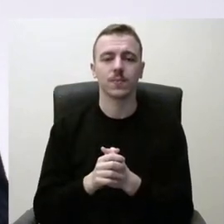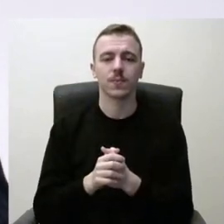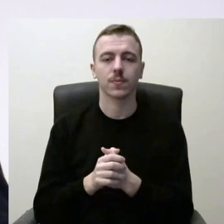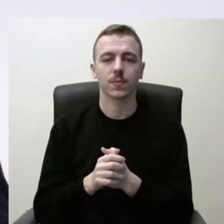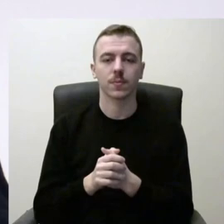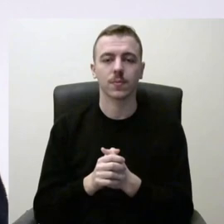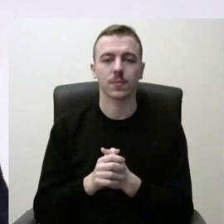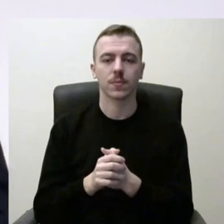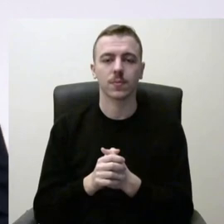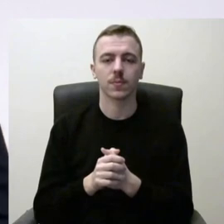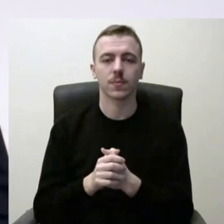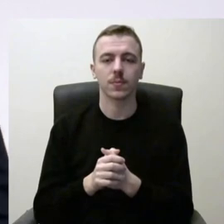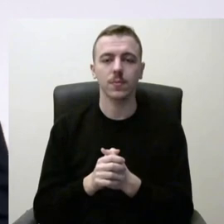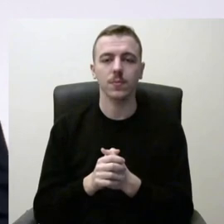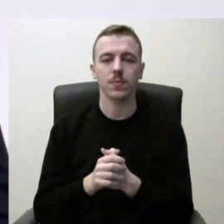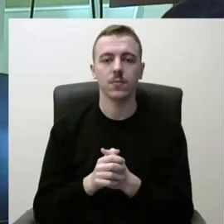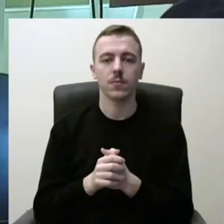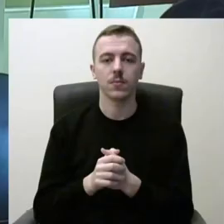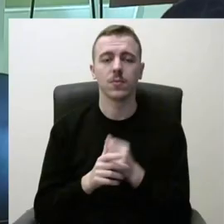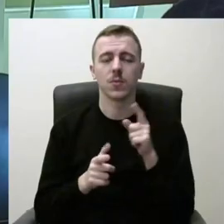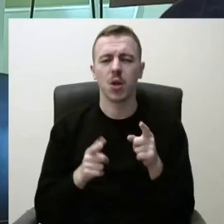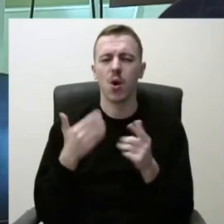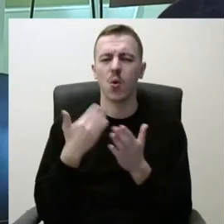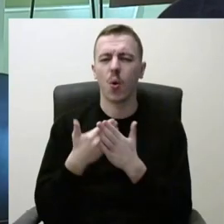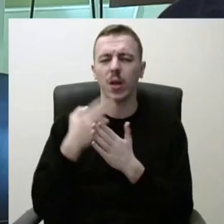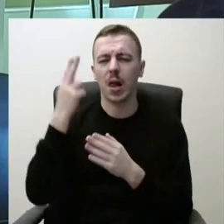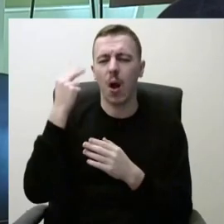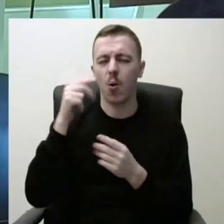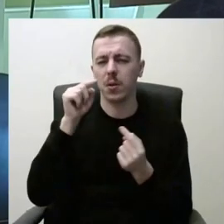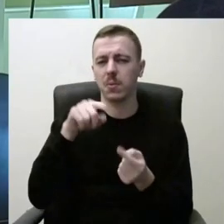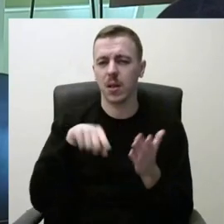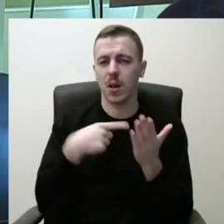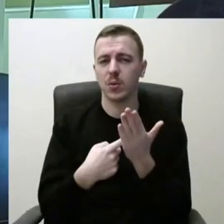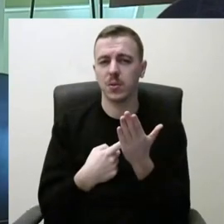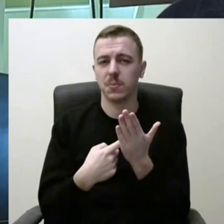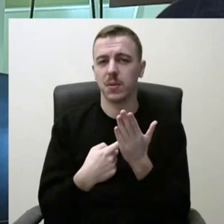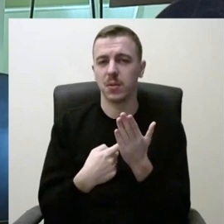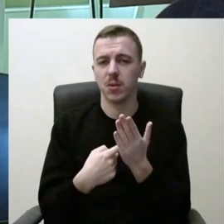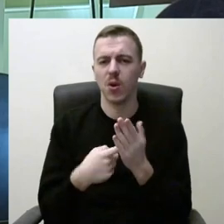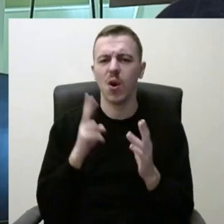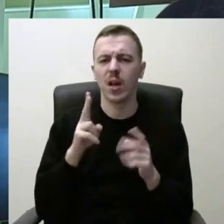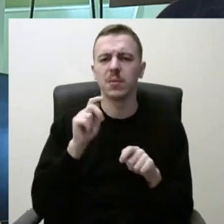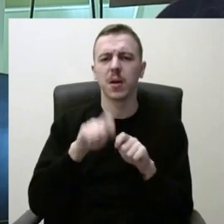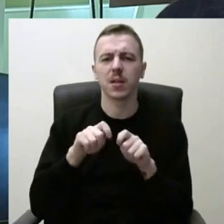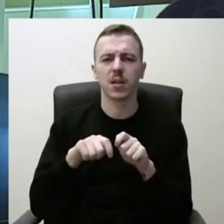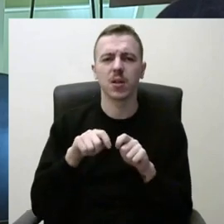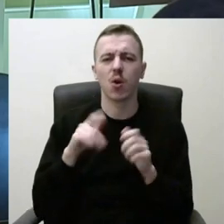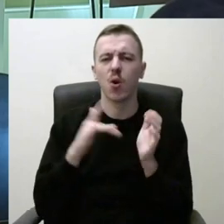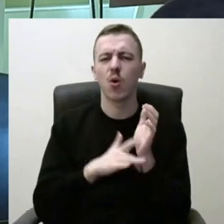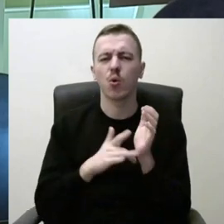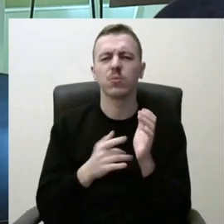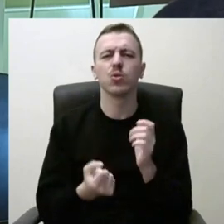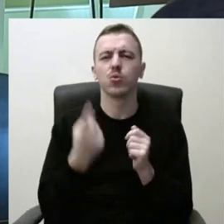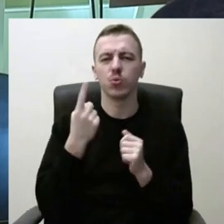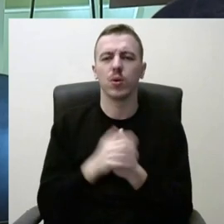Nežinau, kodėl čia būtent Kaunui skirta klausimas ir kiek čia kas išmatavo tą lygį korupcijos.